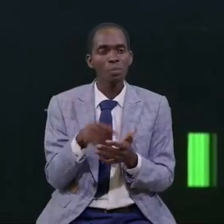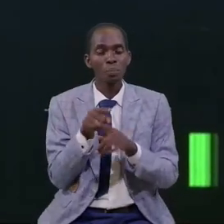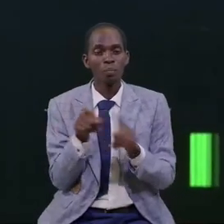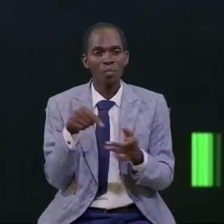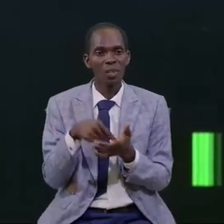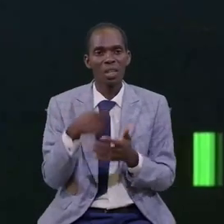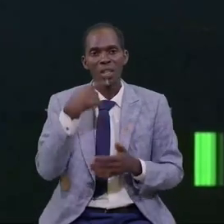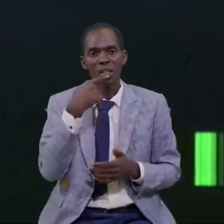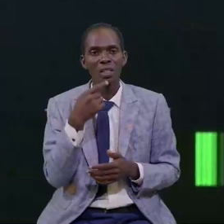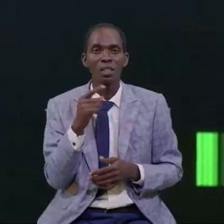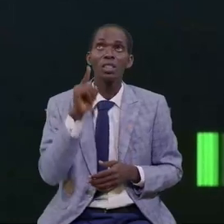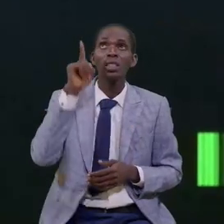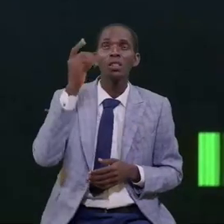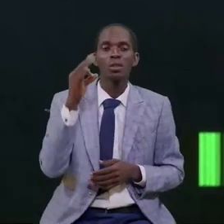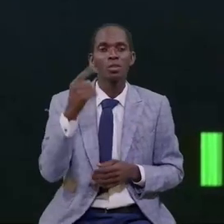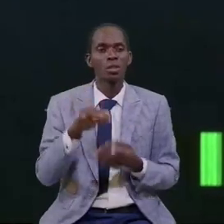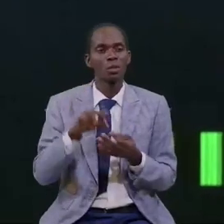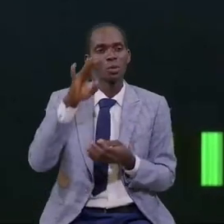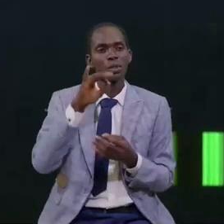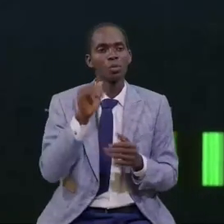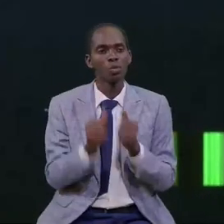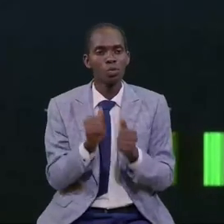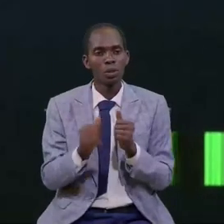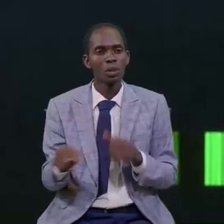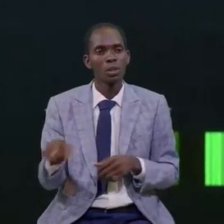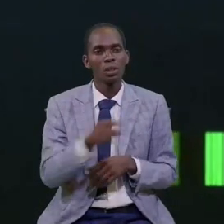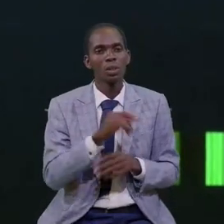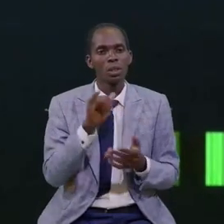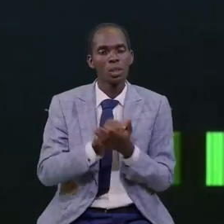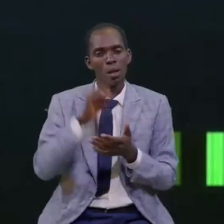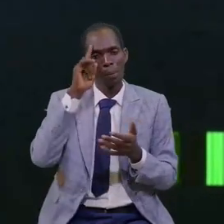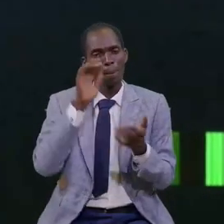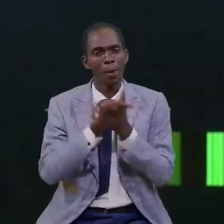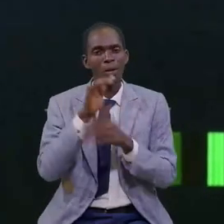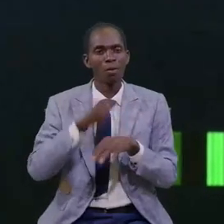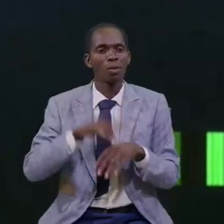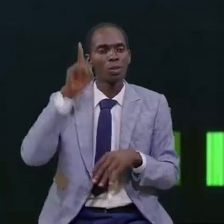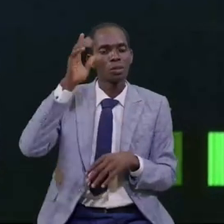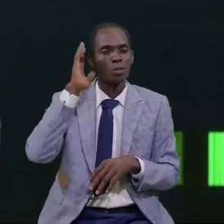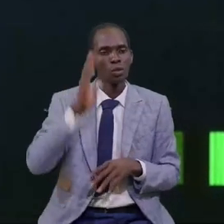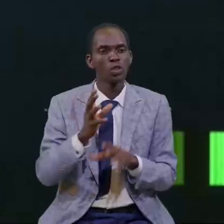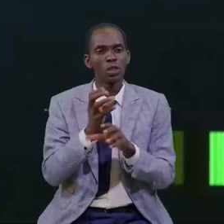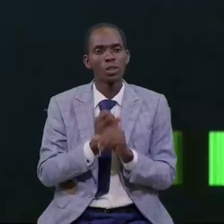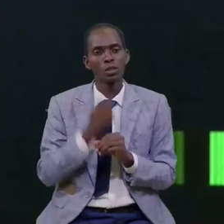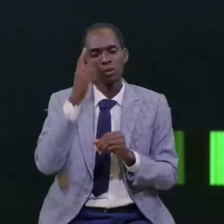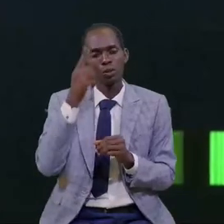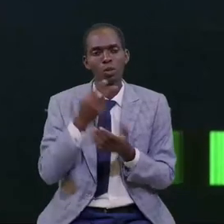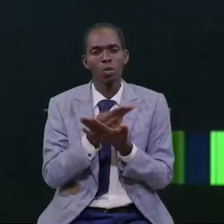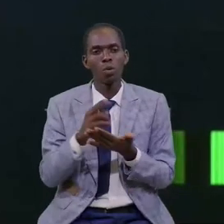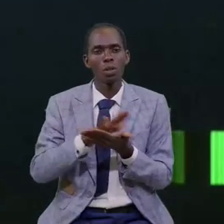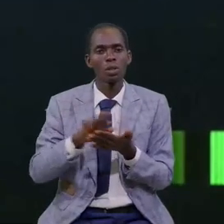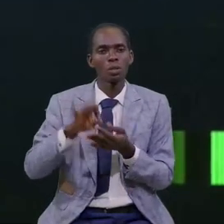et dit cela de l'esprit que devait recevoir ceux qui croiraient en lui car l'esprit n'était pas encore parce que